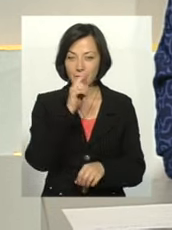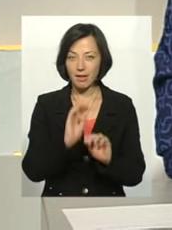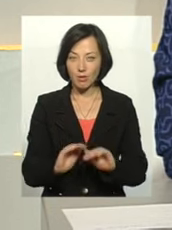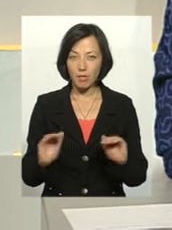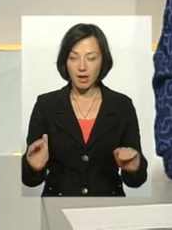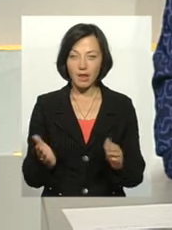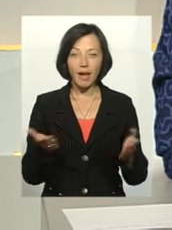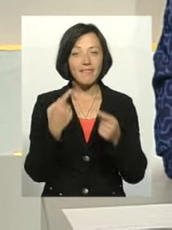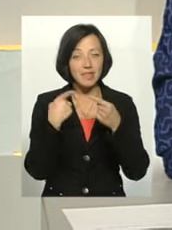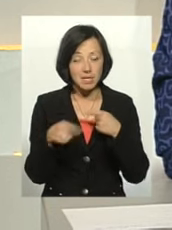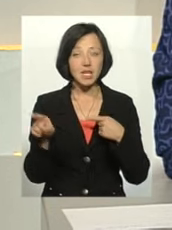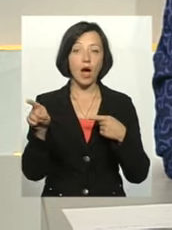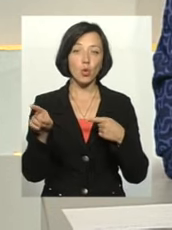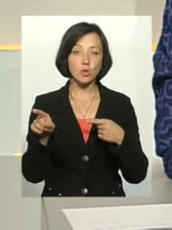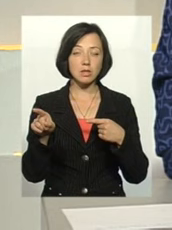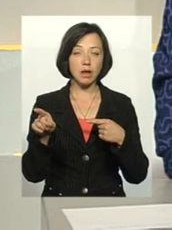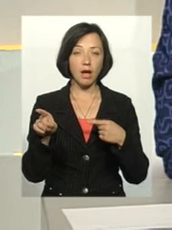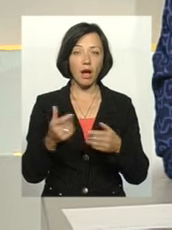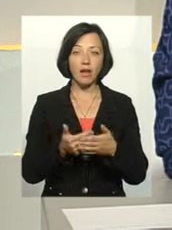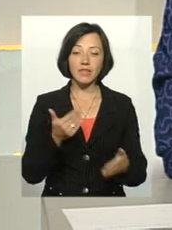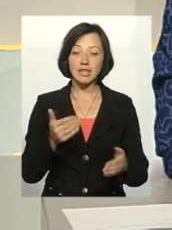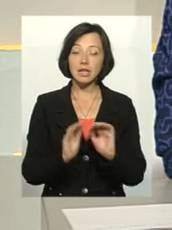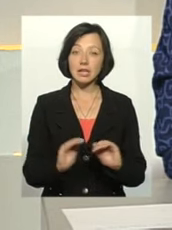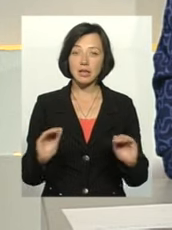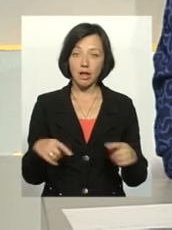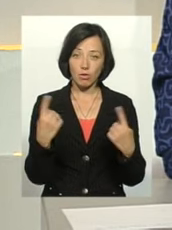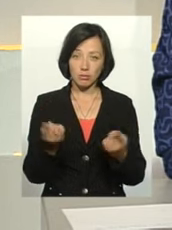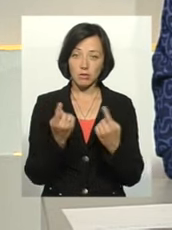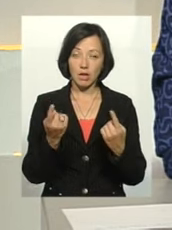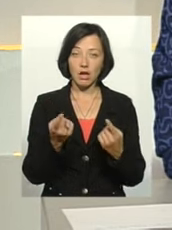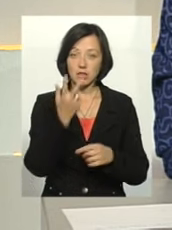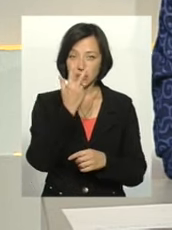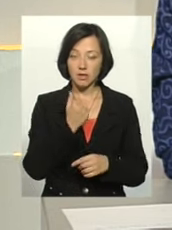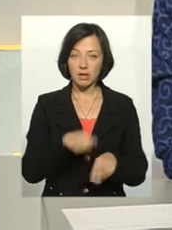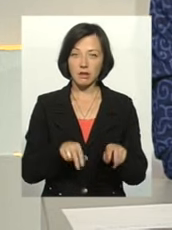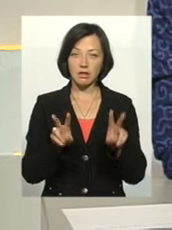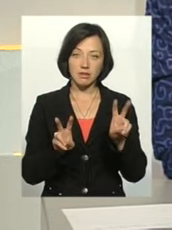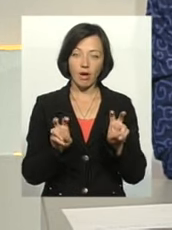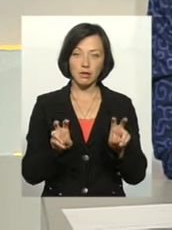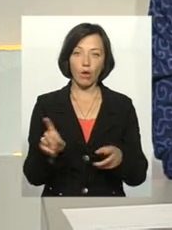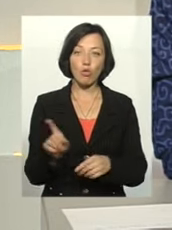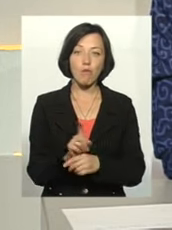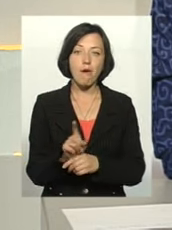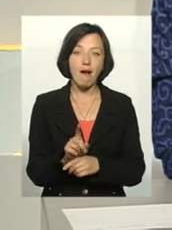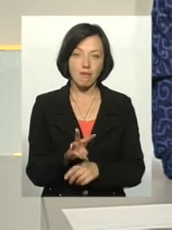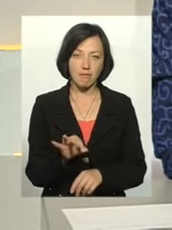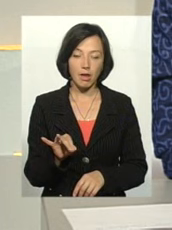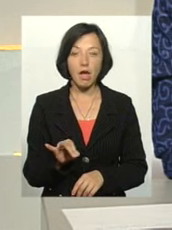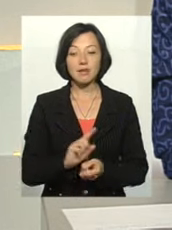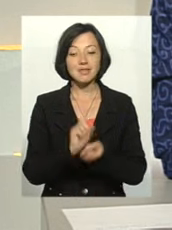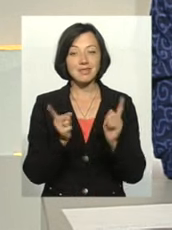які відрізняються від тих дітей, яких ми звикли називати нормальними,